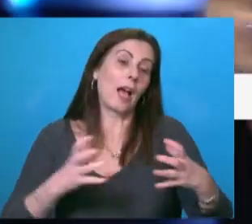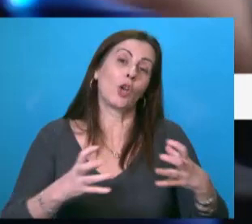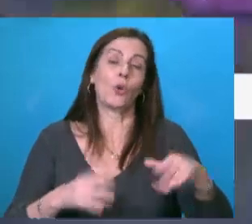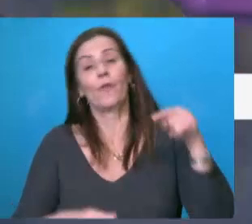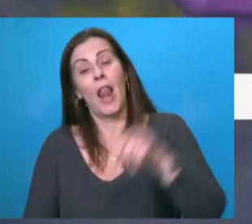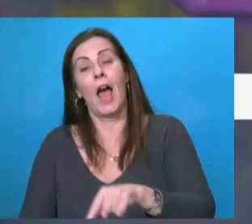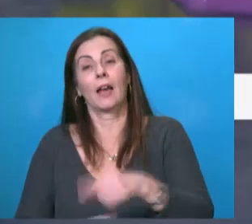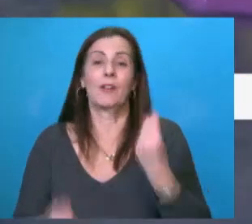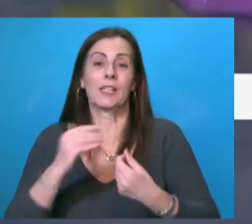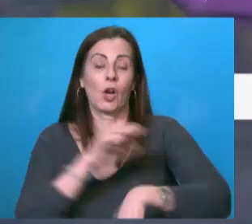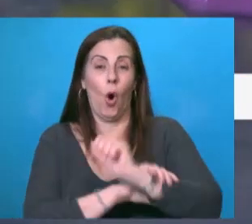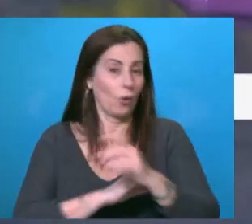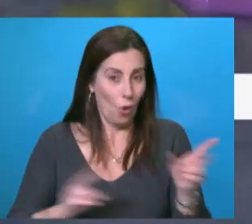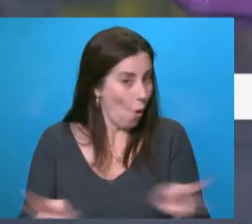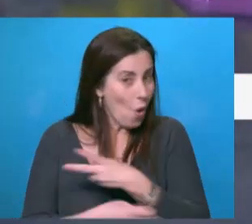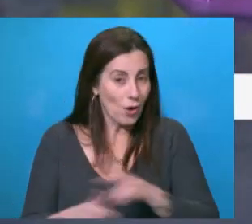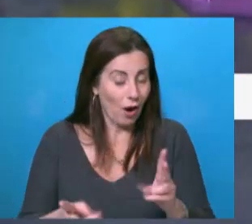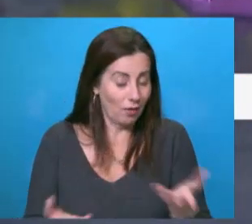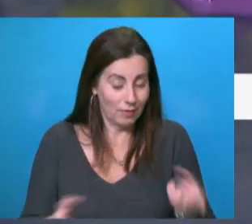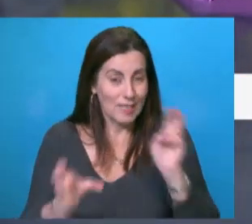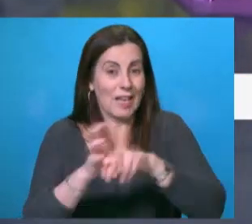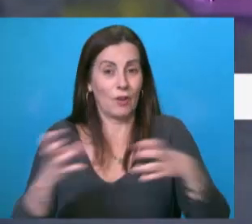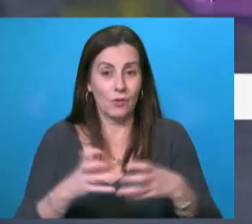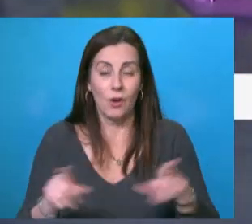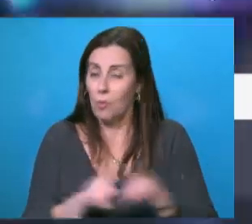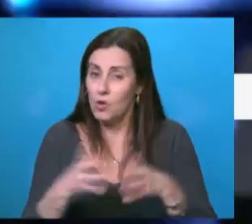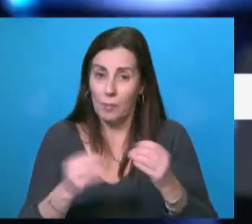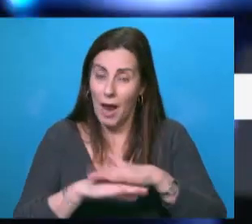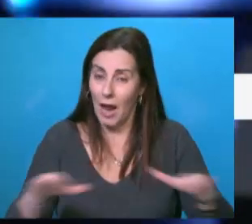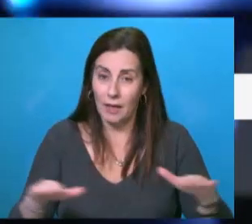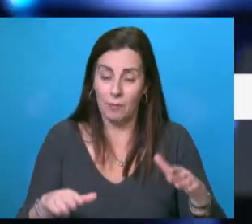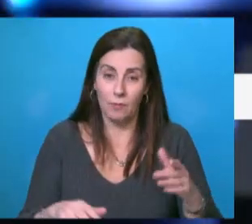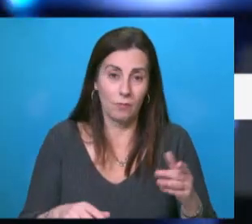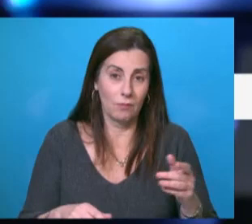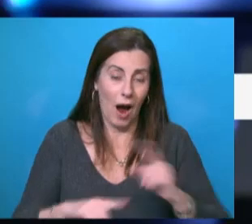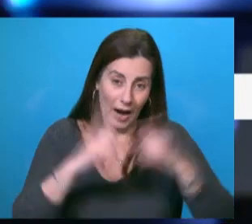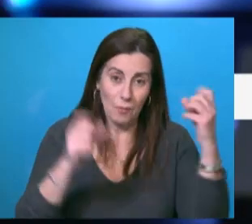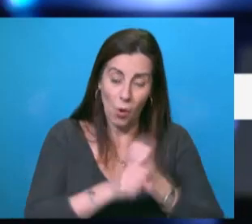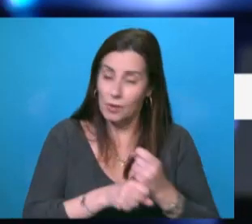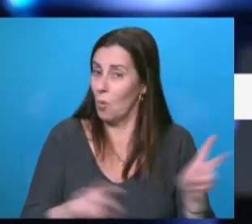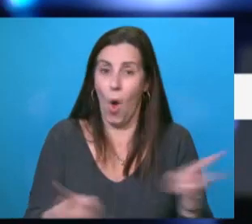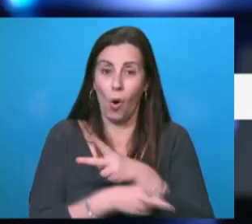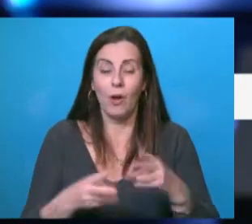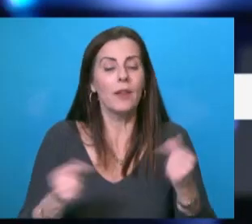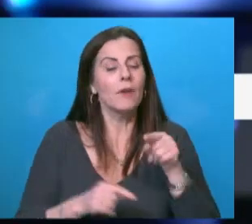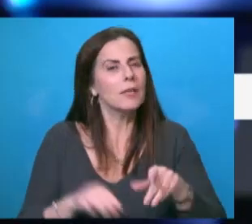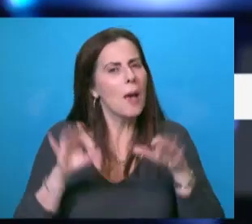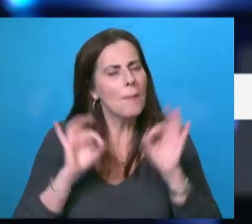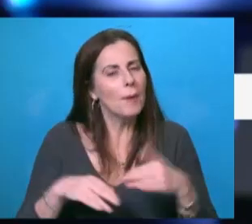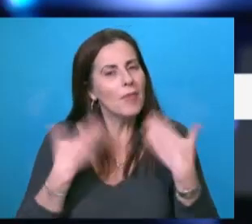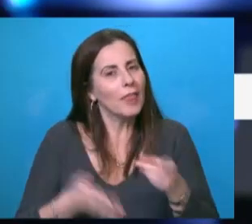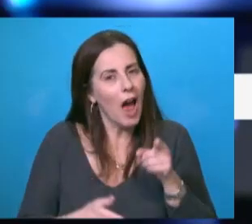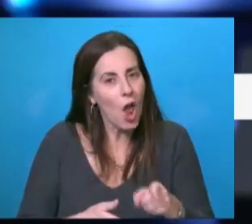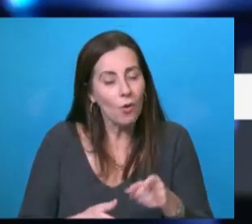למגרש ולהצטרף לקבוצות, זה כמו שהרבה ילדים אחרים עושים. והדבר הזה באמת אפשר לו